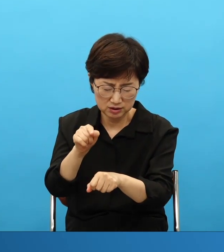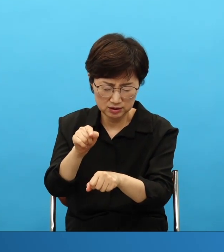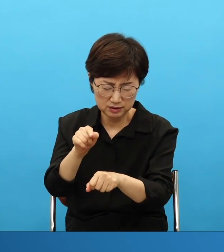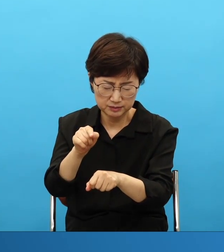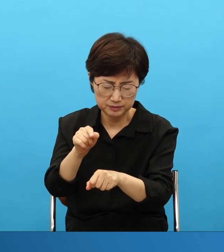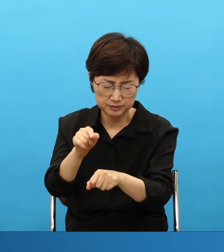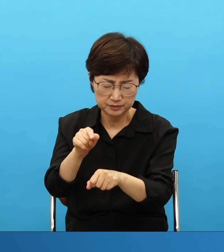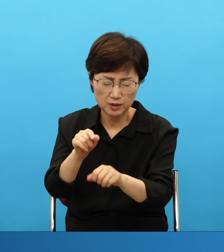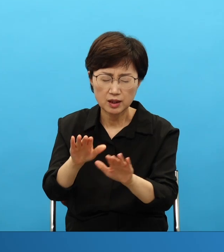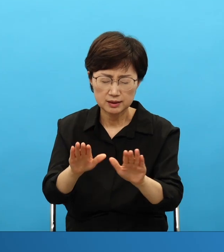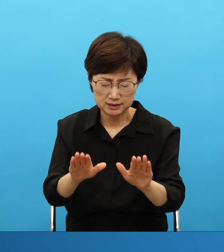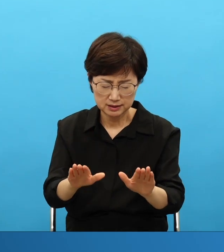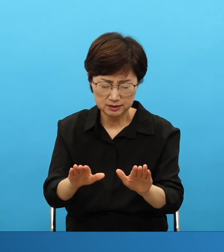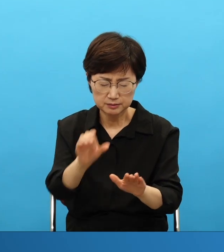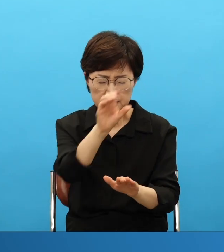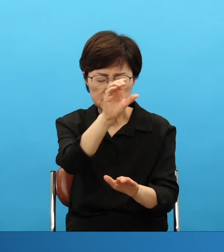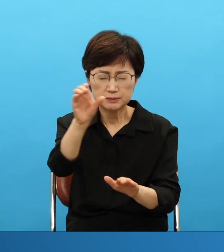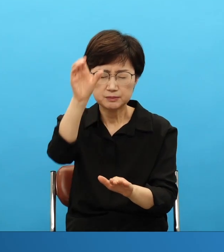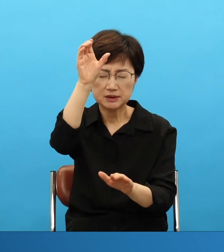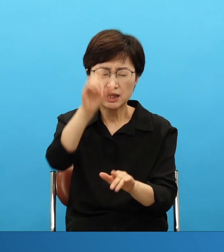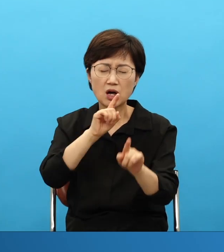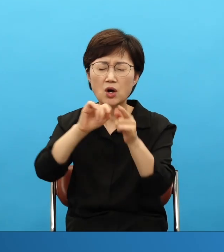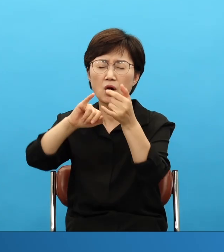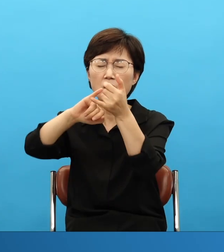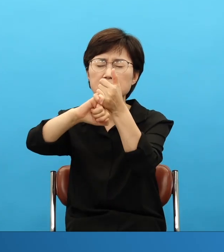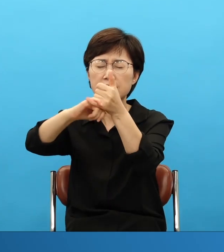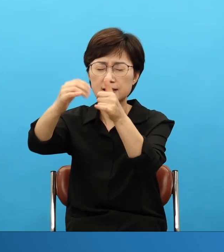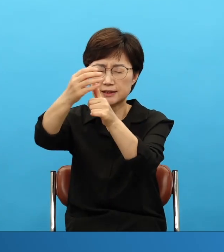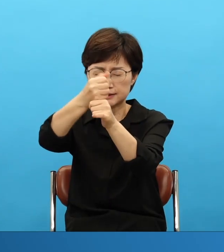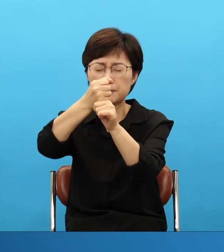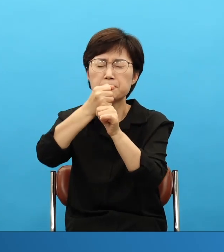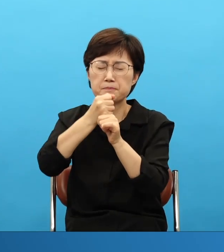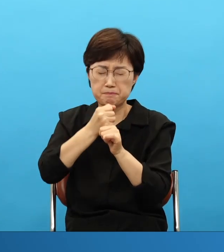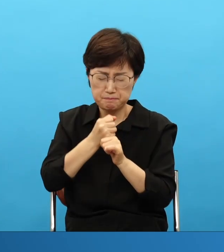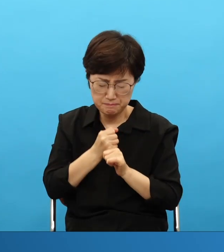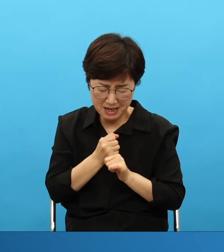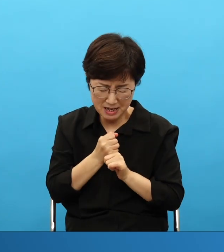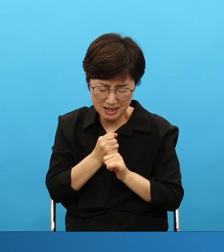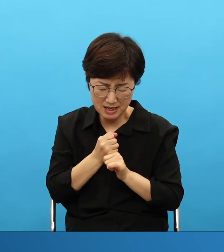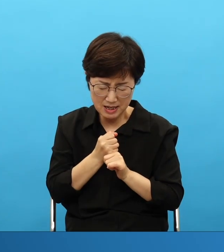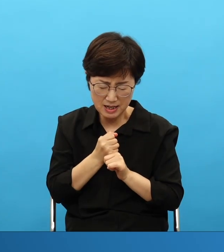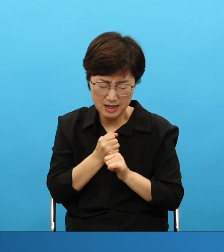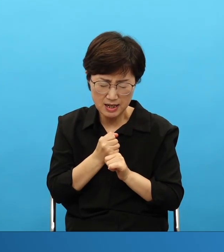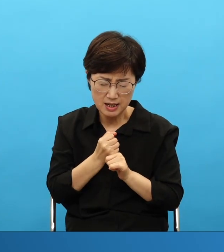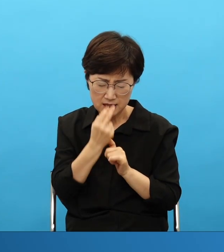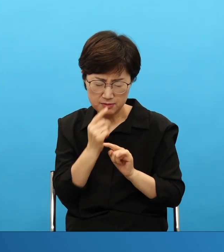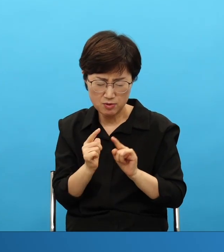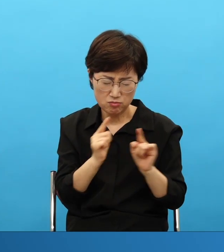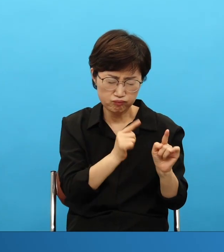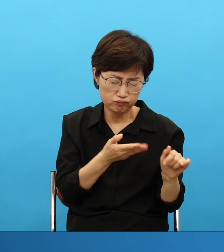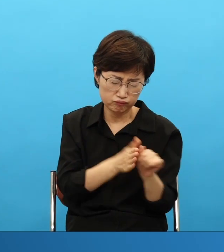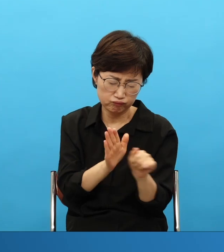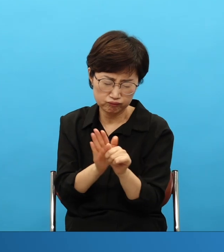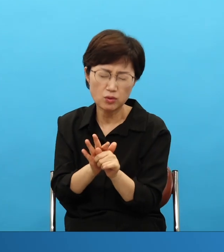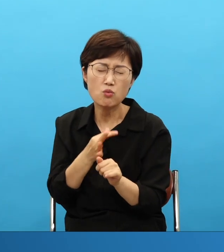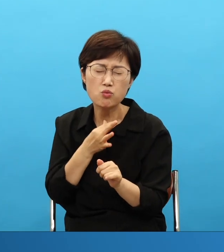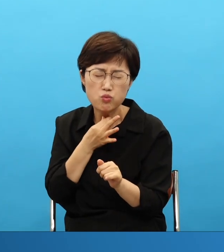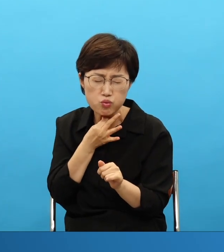역사하 오 십자가의 도로 모든 것을 살릴 하나님의 사람들